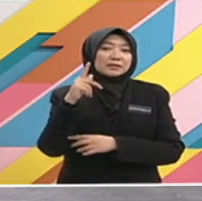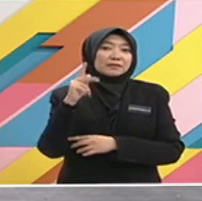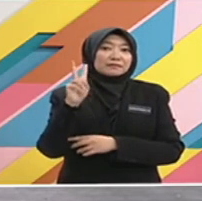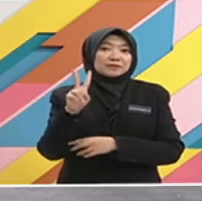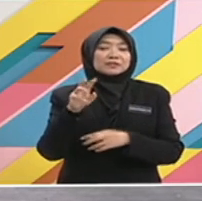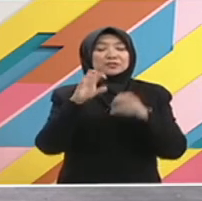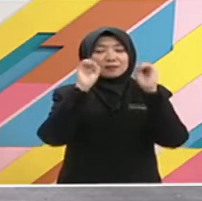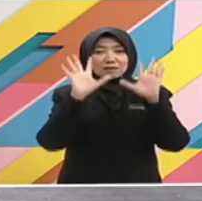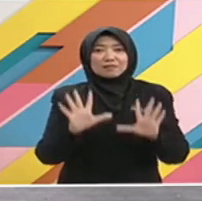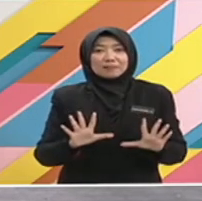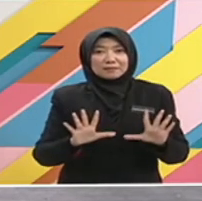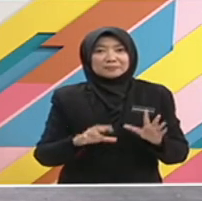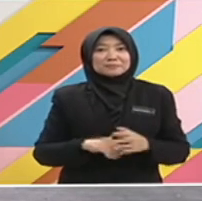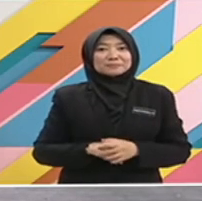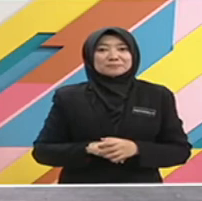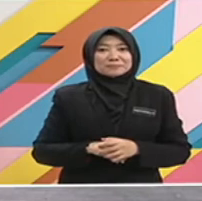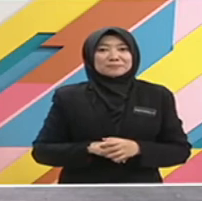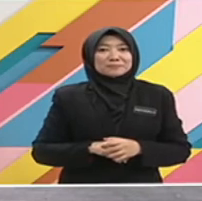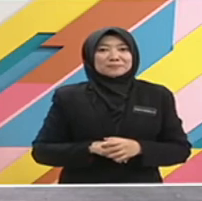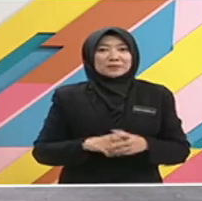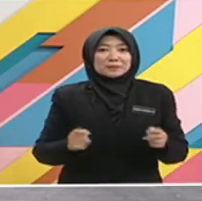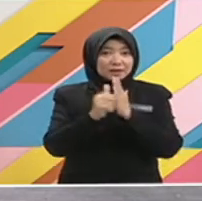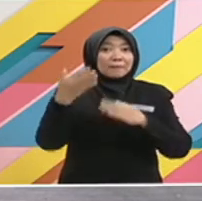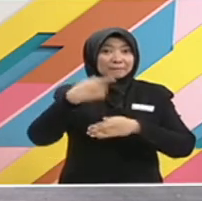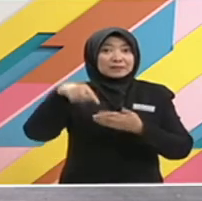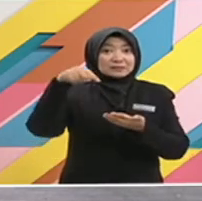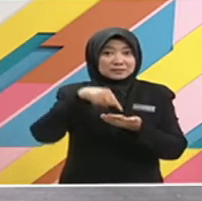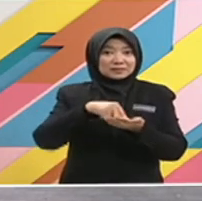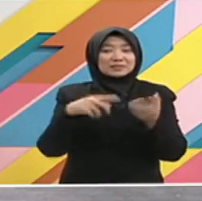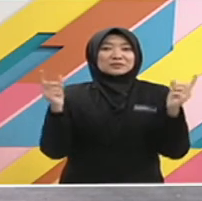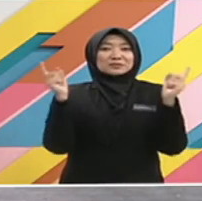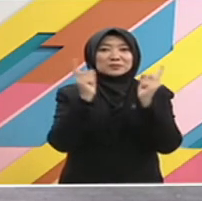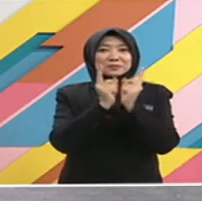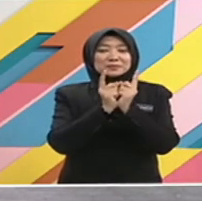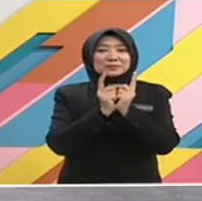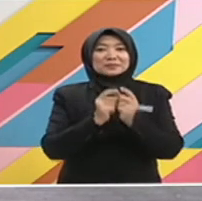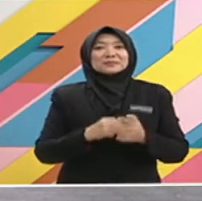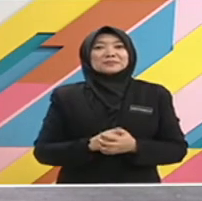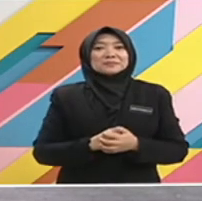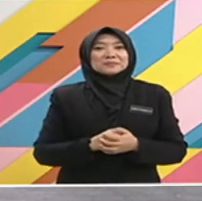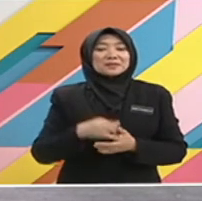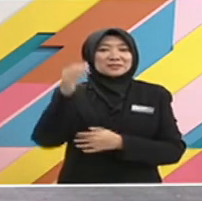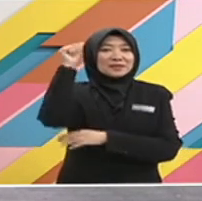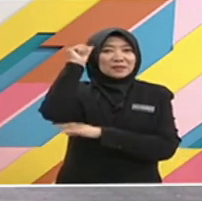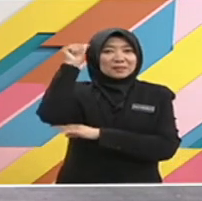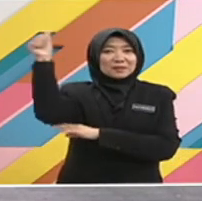Alam, Selangor. Terima kasih kepada semua yang menonton Mahir. Kita jumpa di episod akan datang. Saya Nisa Kee.